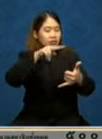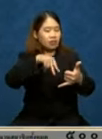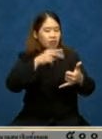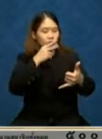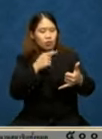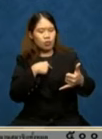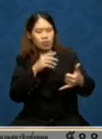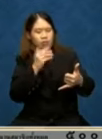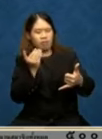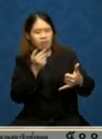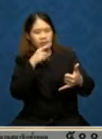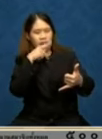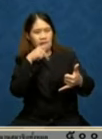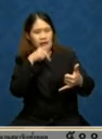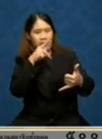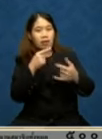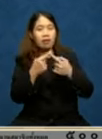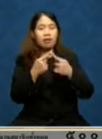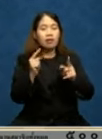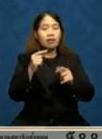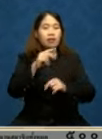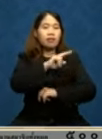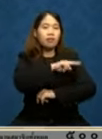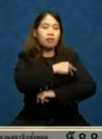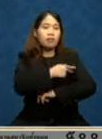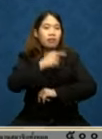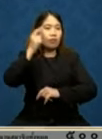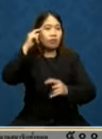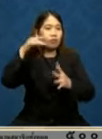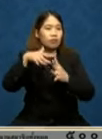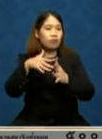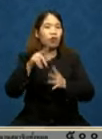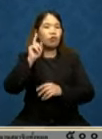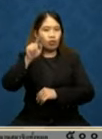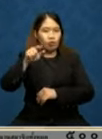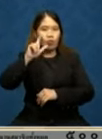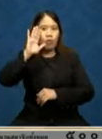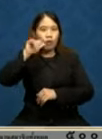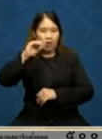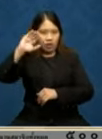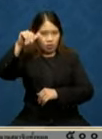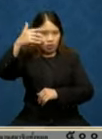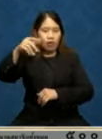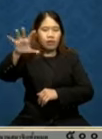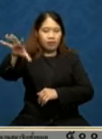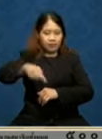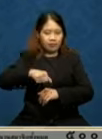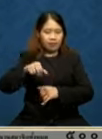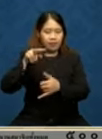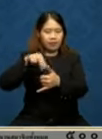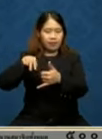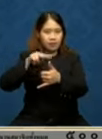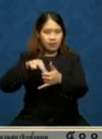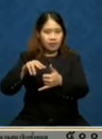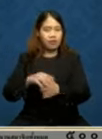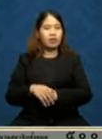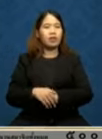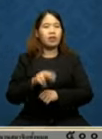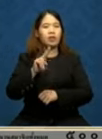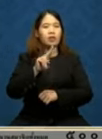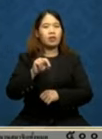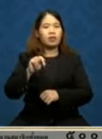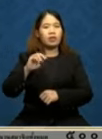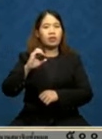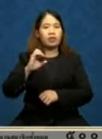กติแต่เกินกว่าครึ่งจิตแพทย์วินิจฉัยว่าขอรักษาพ่อแม่ก่อนในขณะที่งานวิจัยของยูนิเซฟครับ